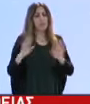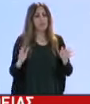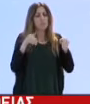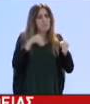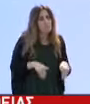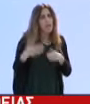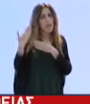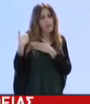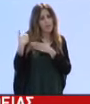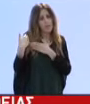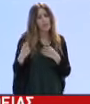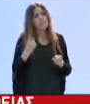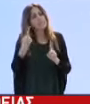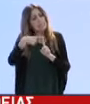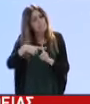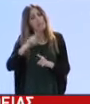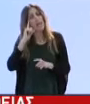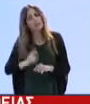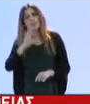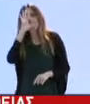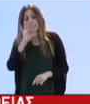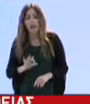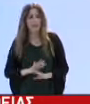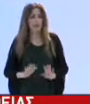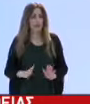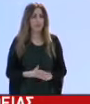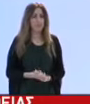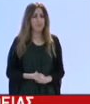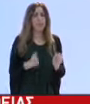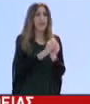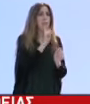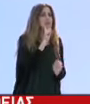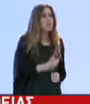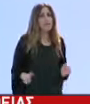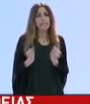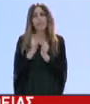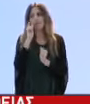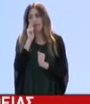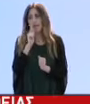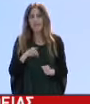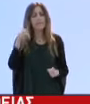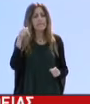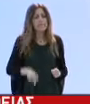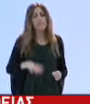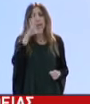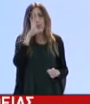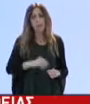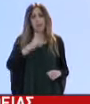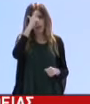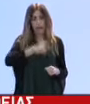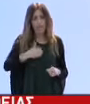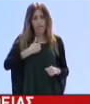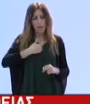αλήθειας. Φίλες και φίλοι, σήμερα είναι μια πραγματικά ξεχωριστή μέρα για